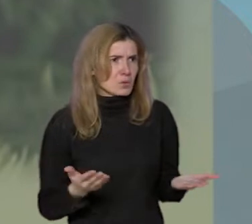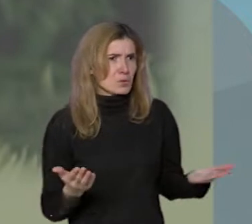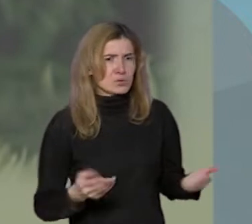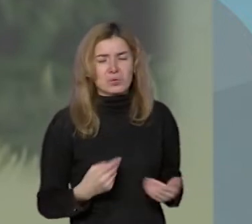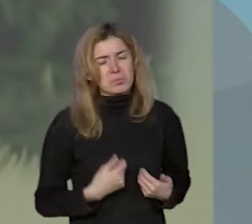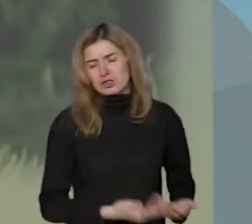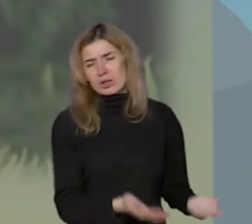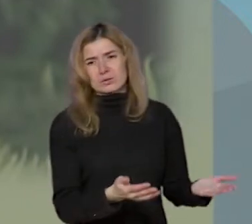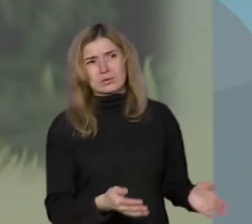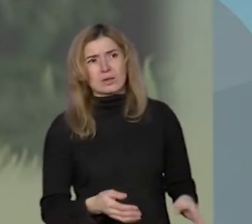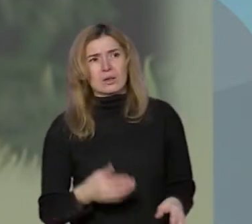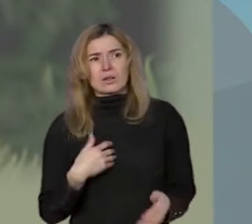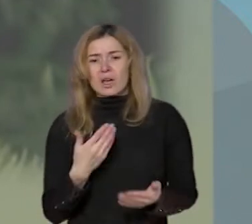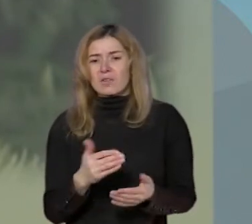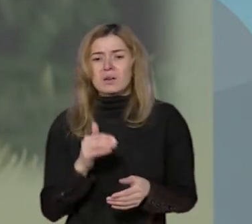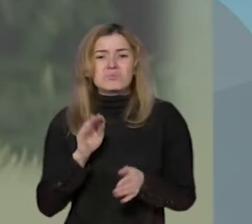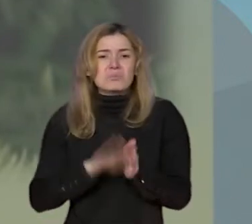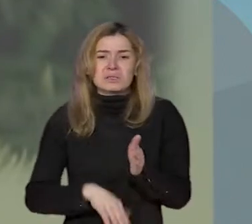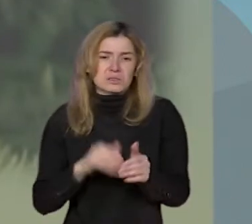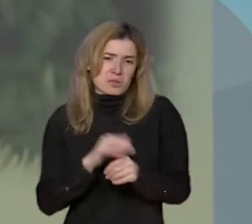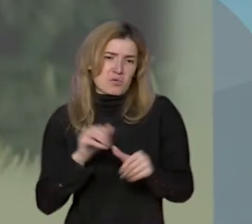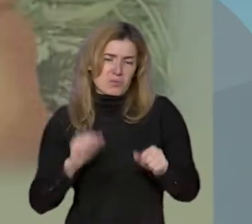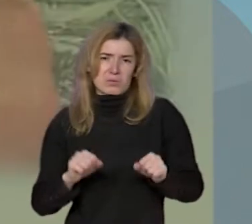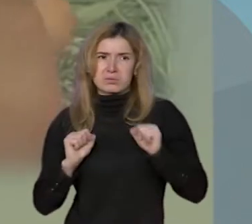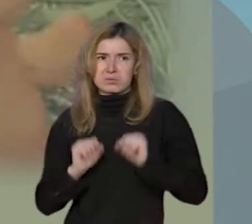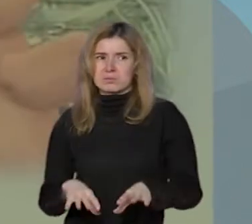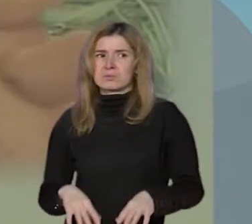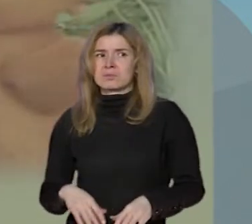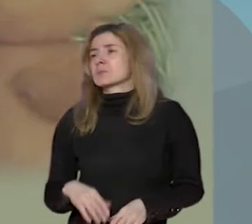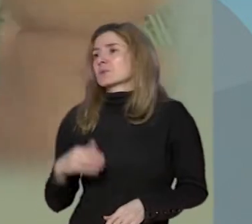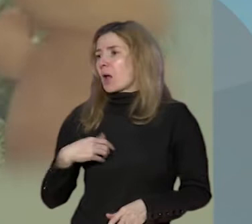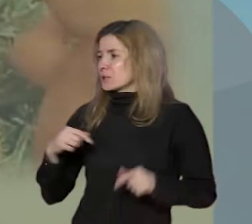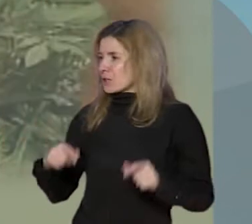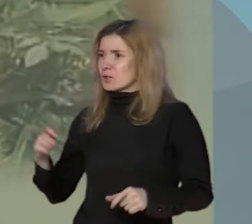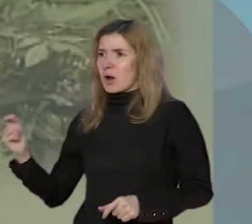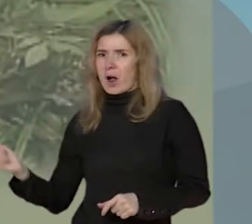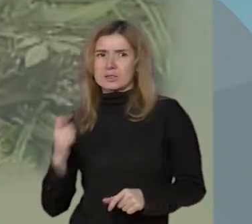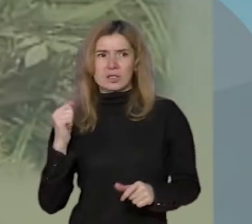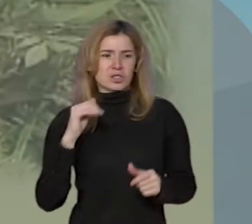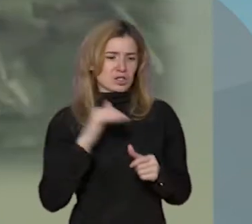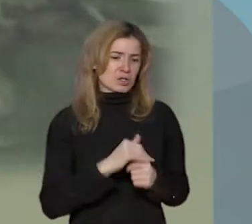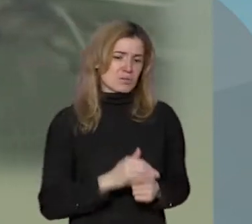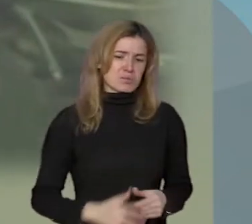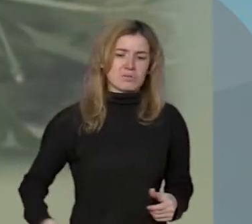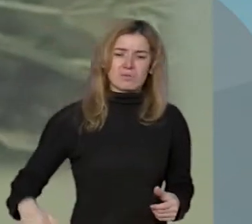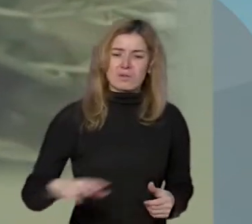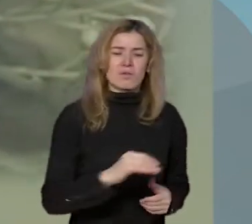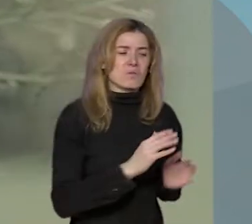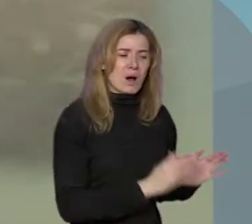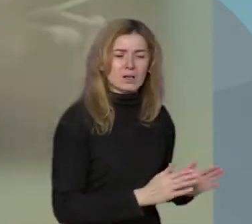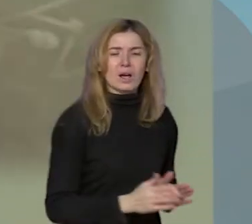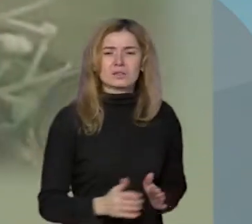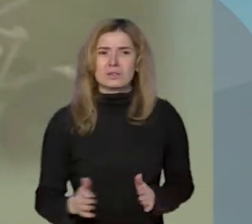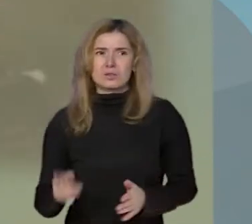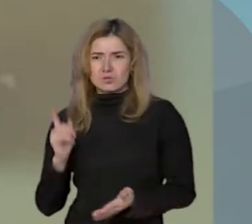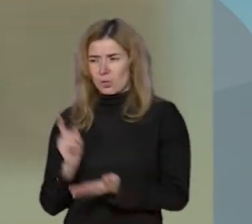какой! Ну и пожалуйста, я и без твоих грибов могу обойтись. Я здесь хозяин, и в лесу